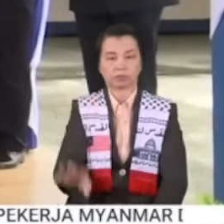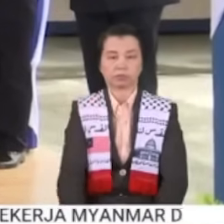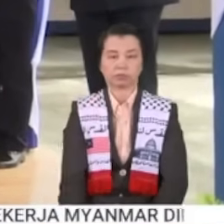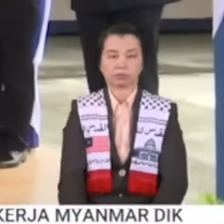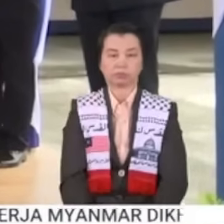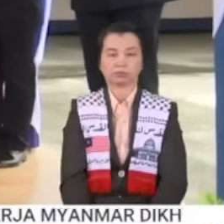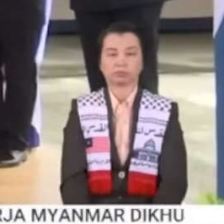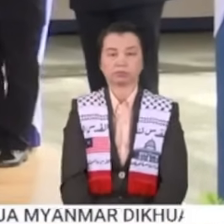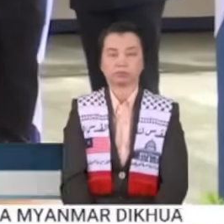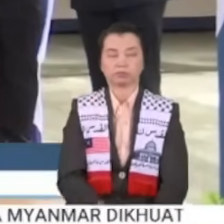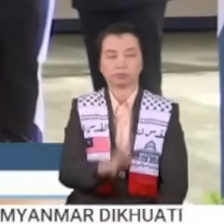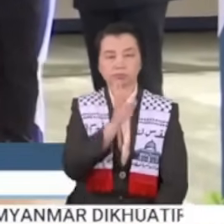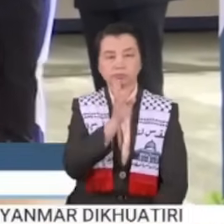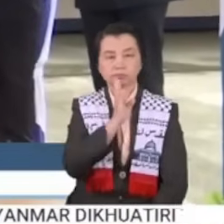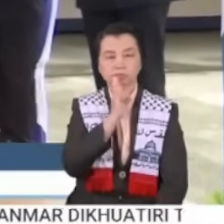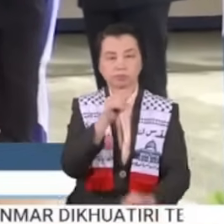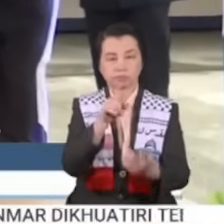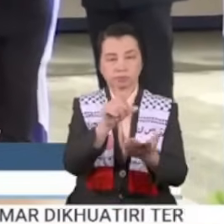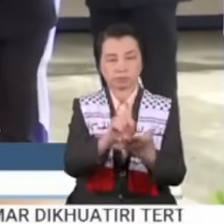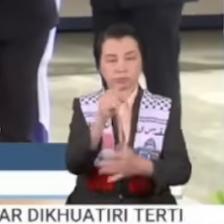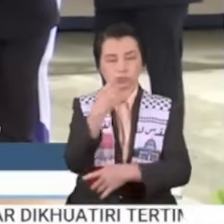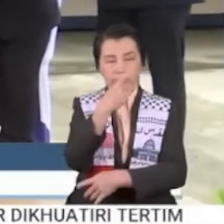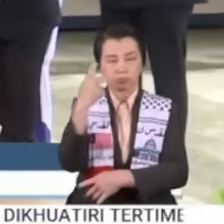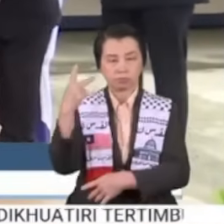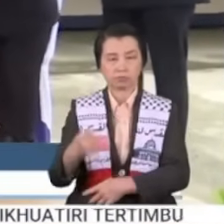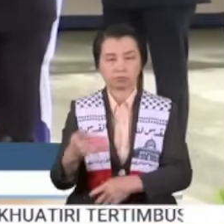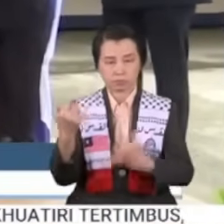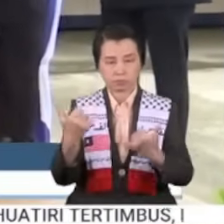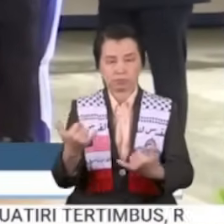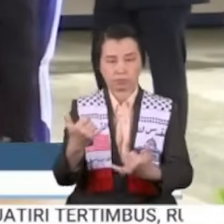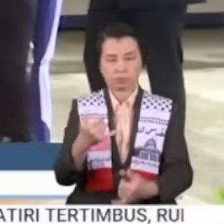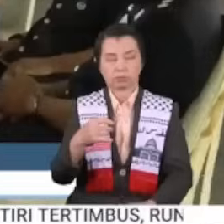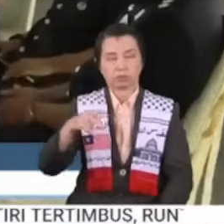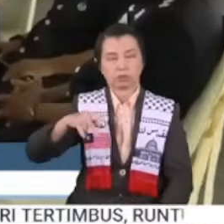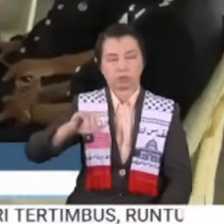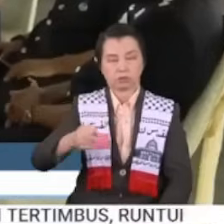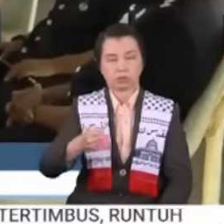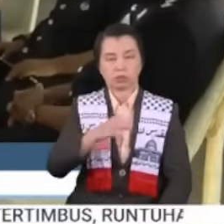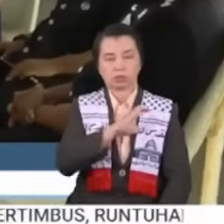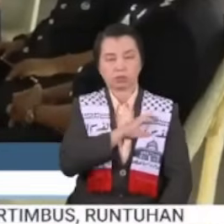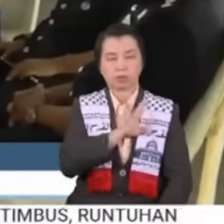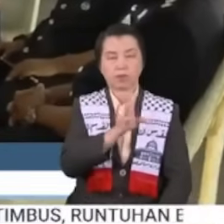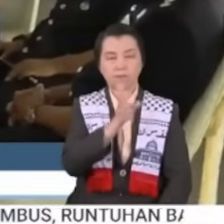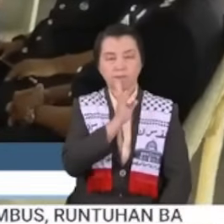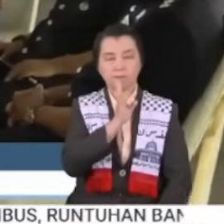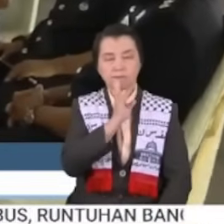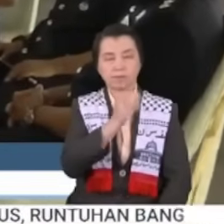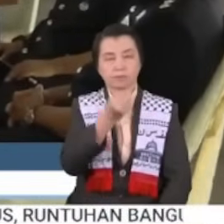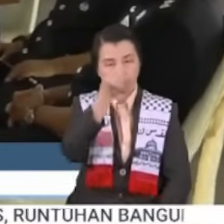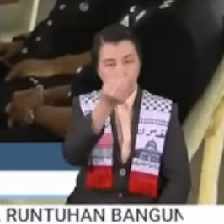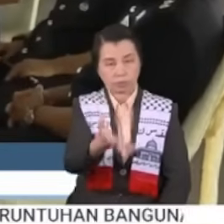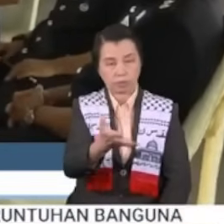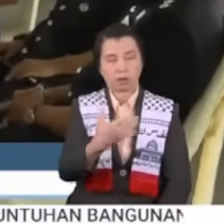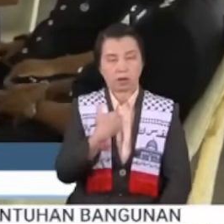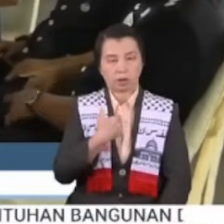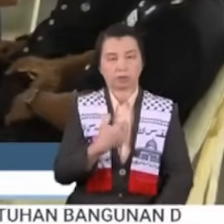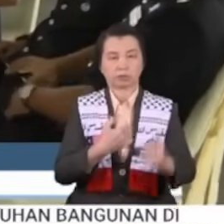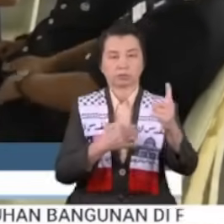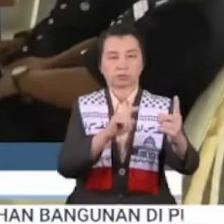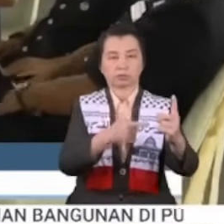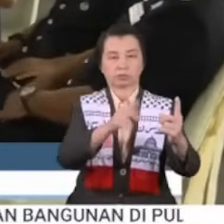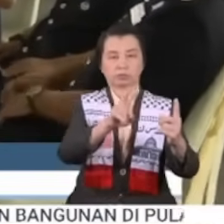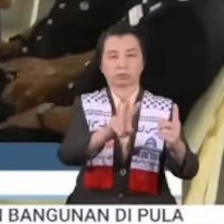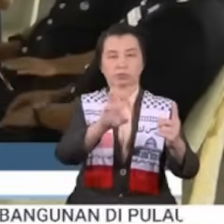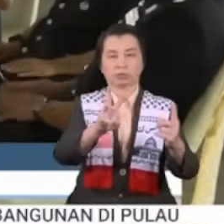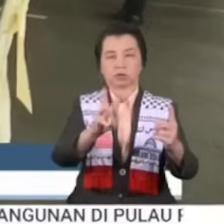hadapan bercakap kepada media di Kuching hari ini pesuruhjaya polis Sarawak Datuk Mohamad Azman Ahmad Sapri memberitahu seramai